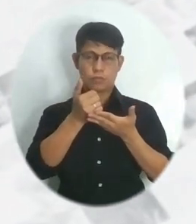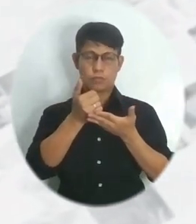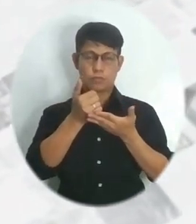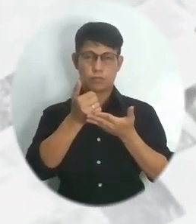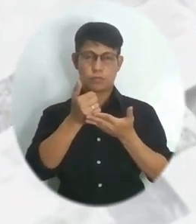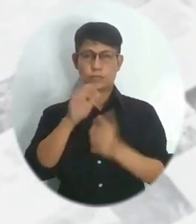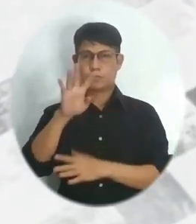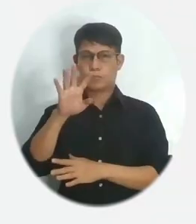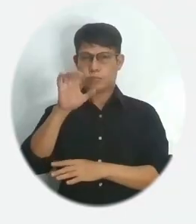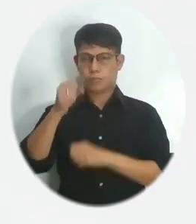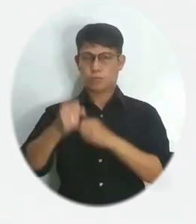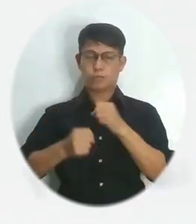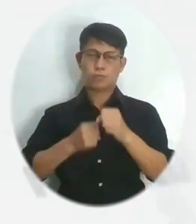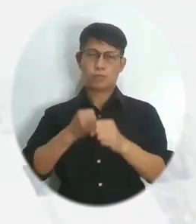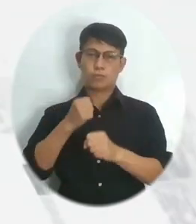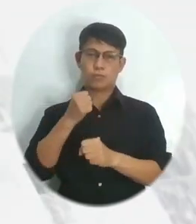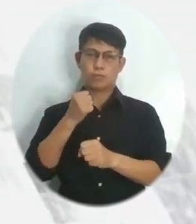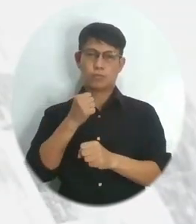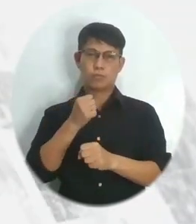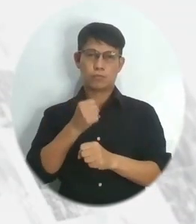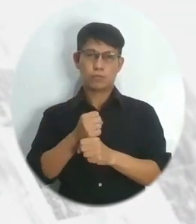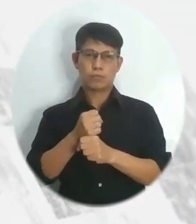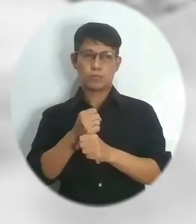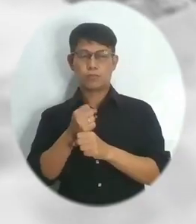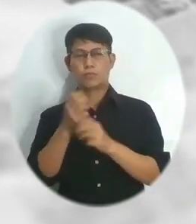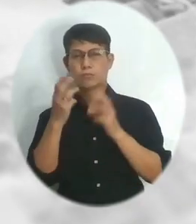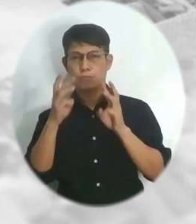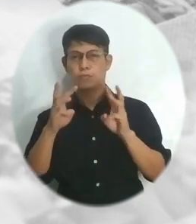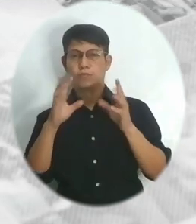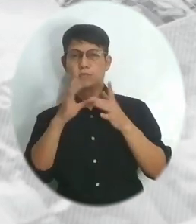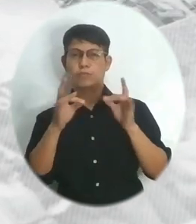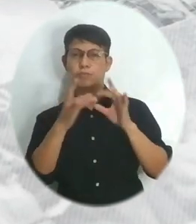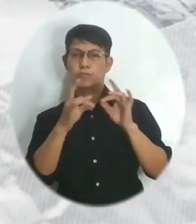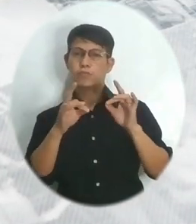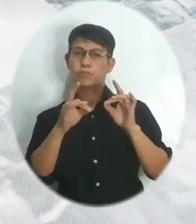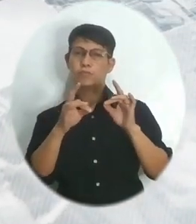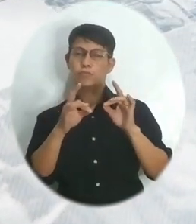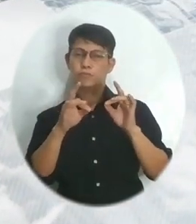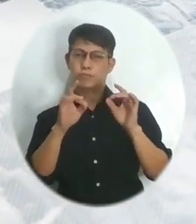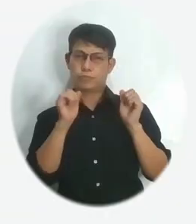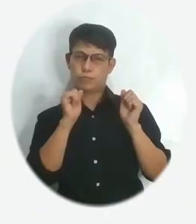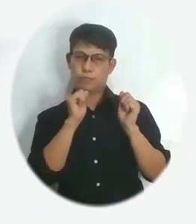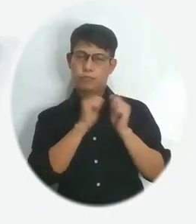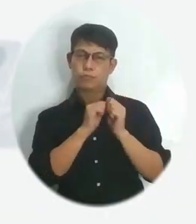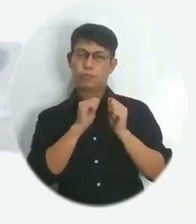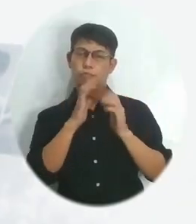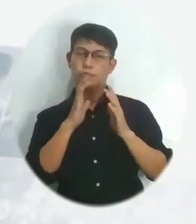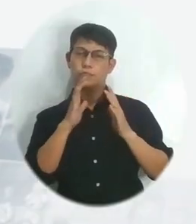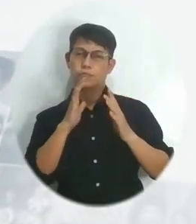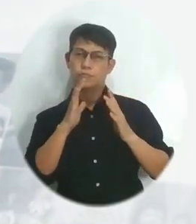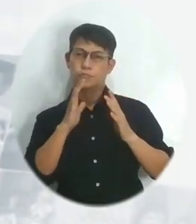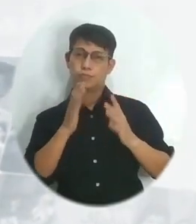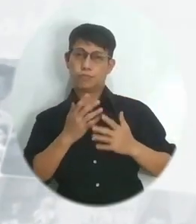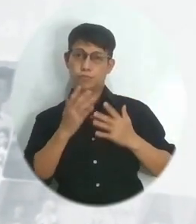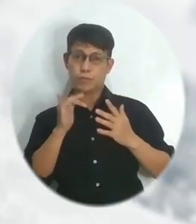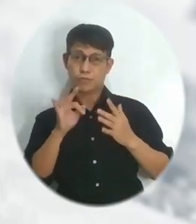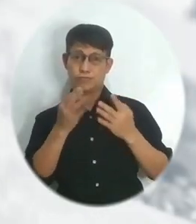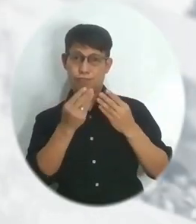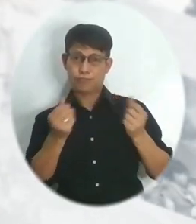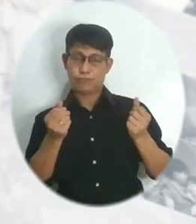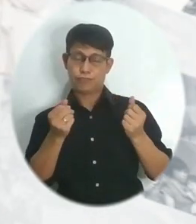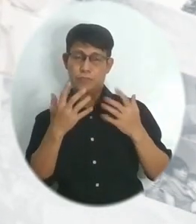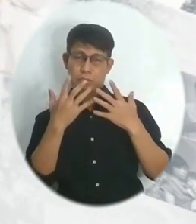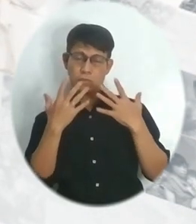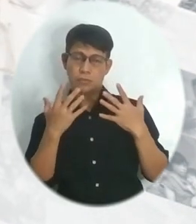programa. 45 taon na nakikinig sa inyong mga kwento, kasama na rin yung tuwa kung nakakalutas